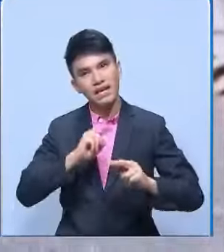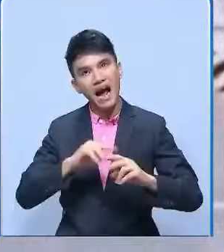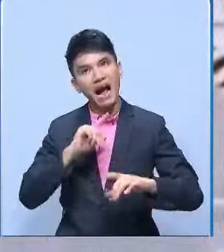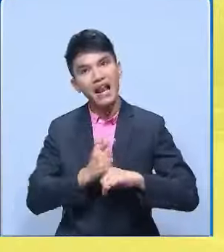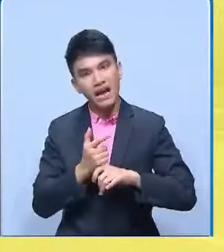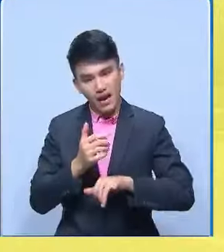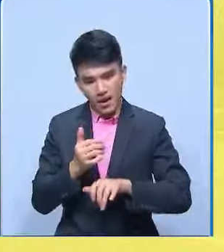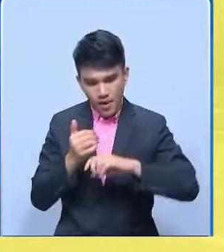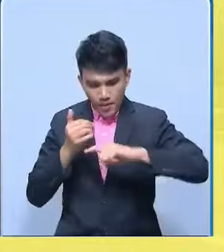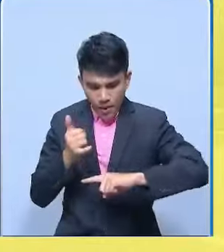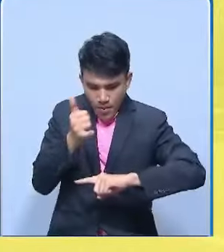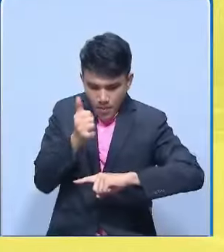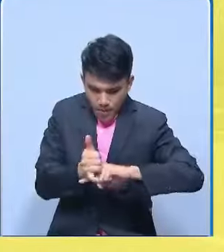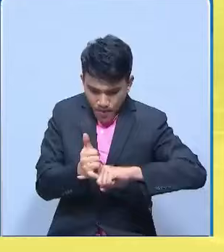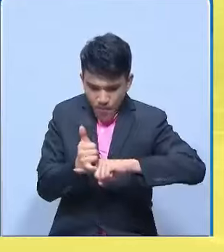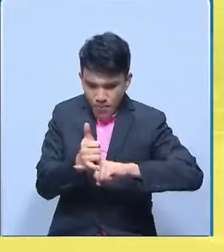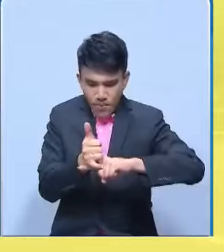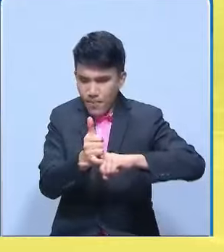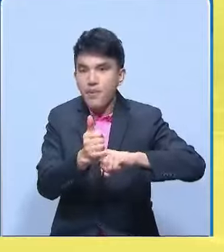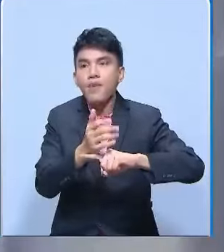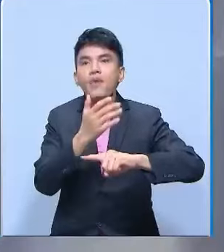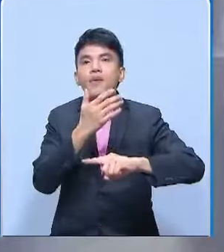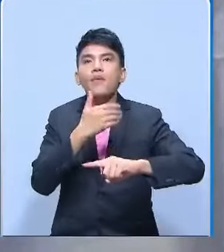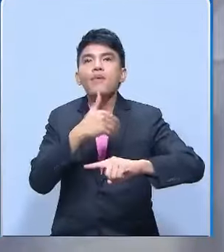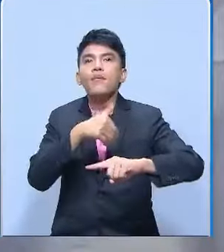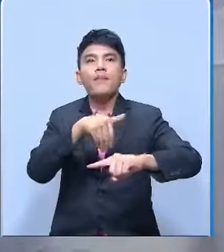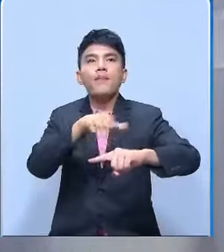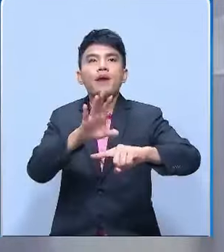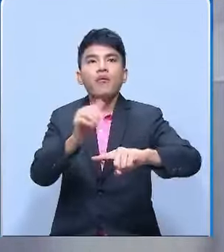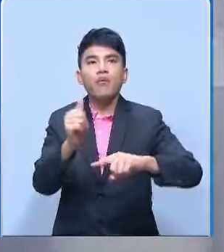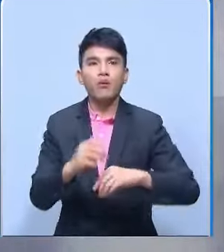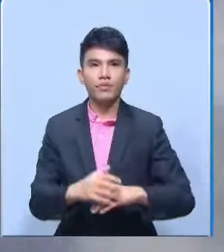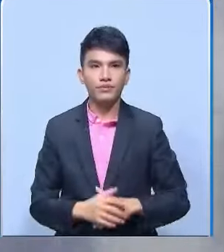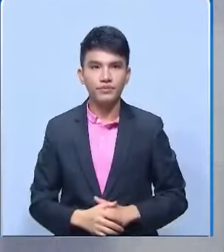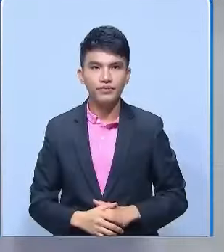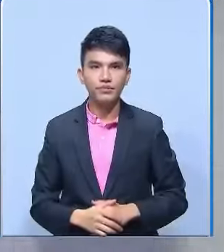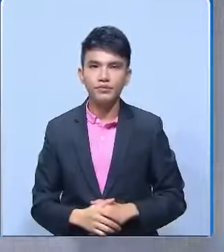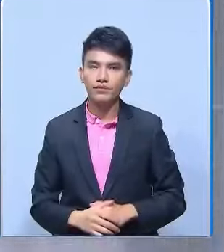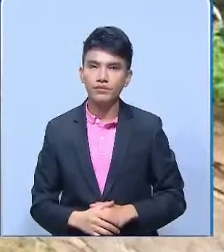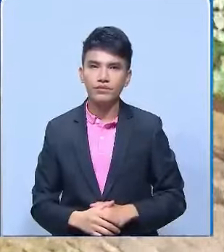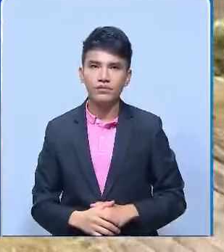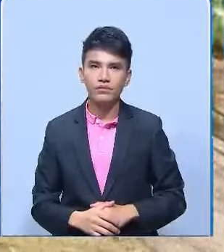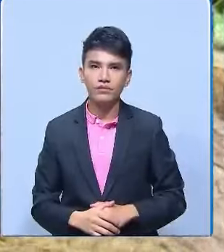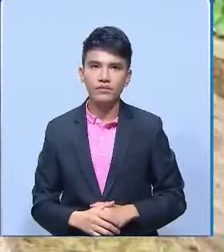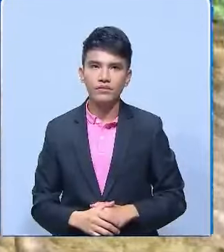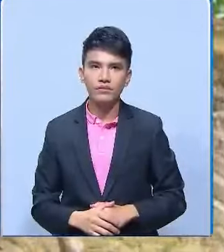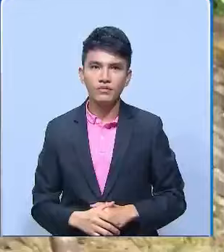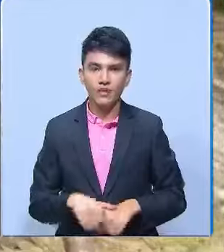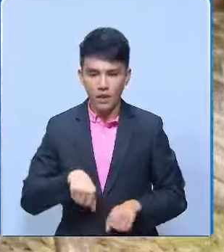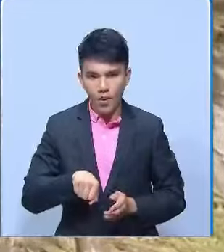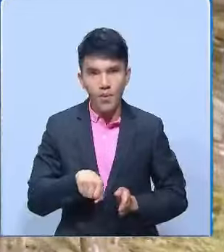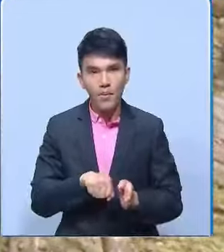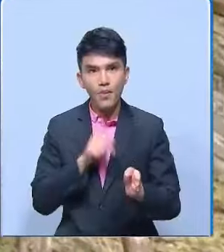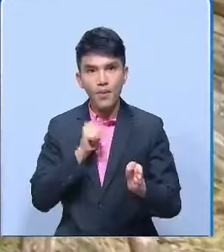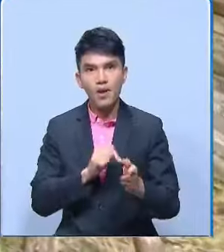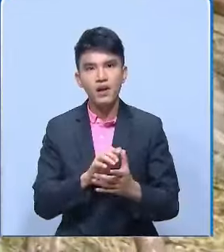ไปอ่ะไปอย่างทุลักทุเลแต่ก็ขี่ออกถนนใหญ่หนีไปหน้าตาเฉยครับ โอ้ มอเตอร์ไซค์มาแล้วจอดตรงนี้ครับ อ๋อ